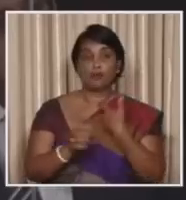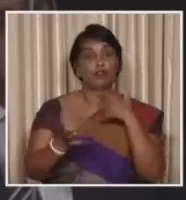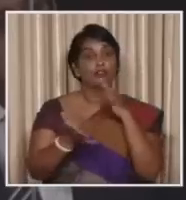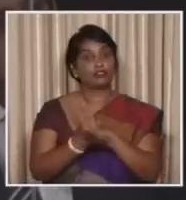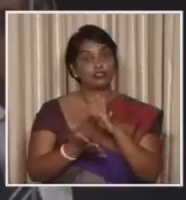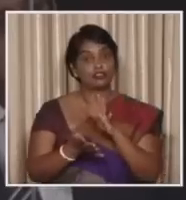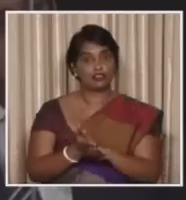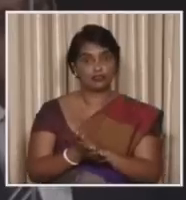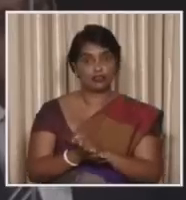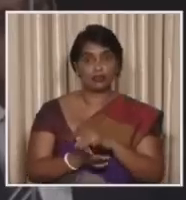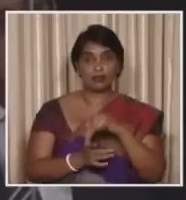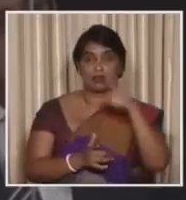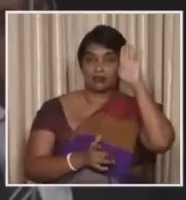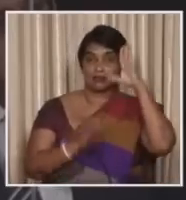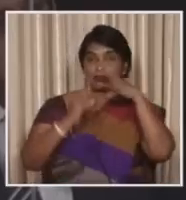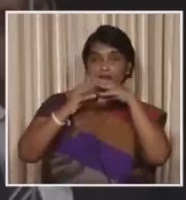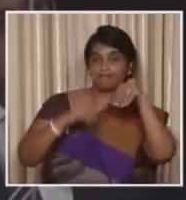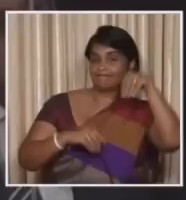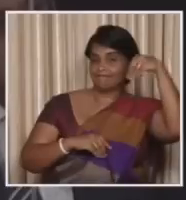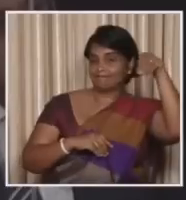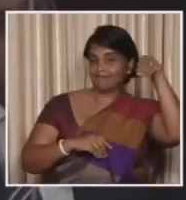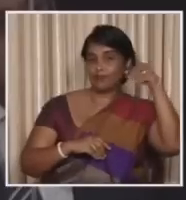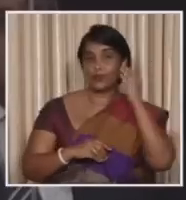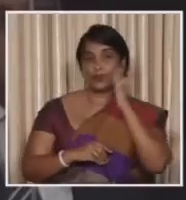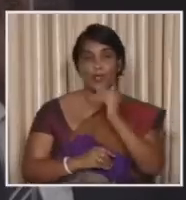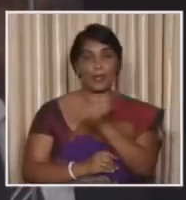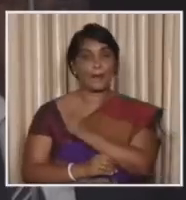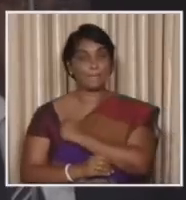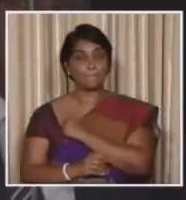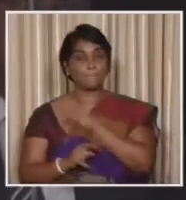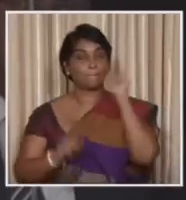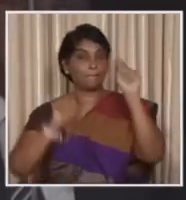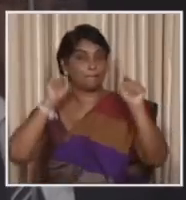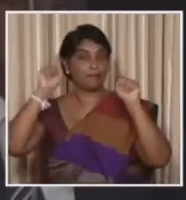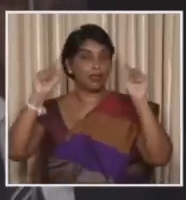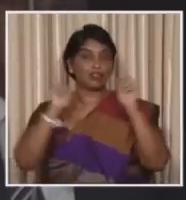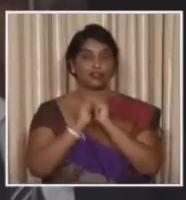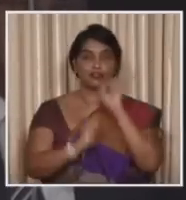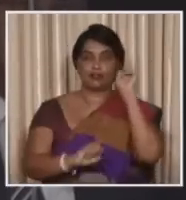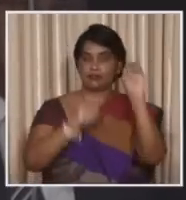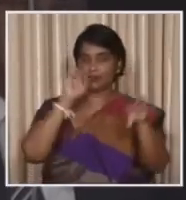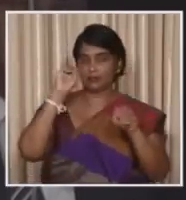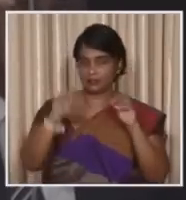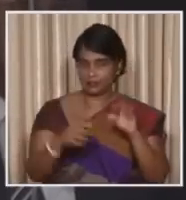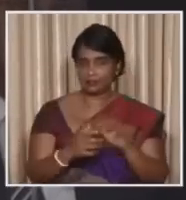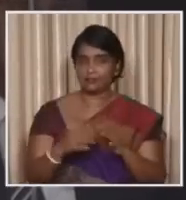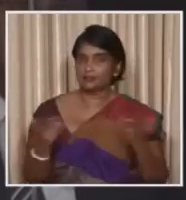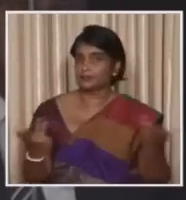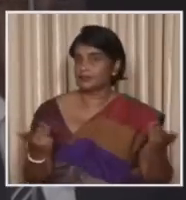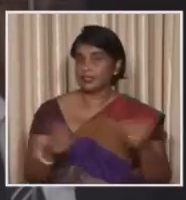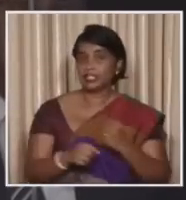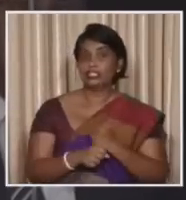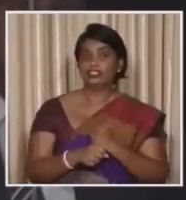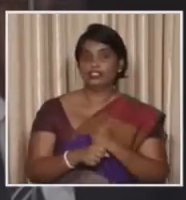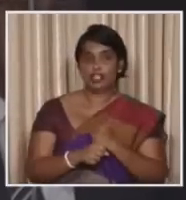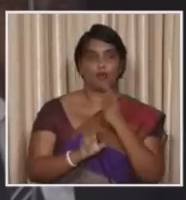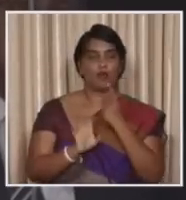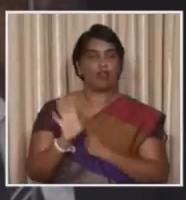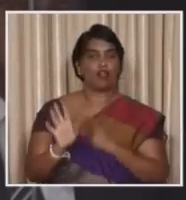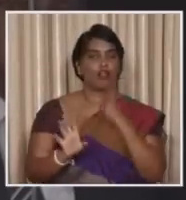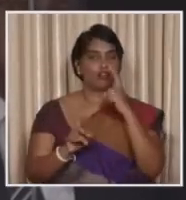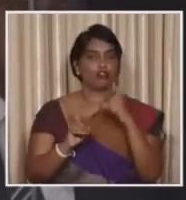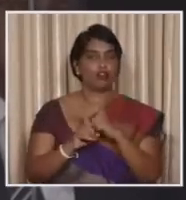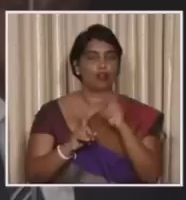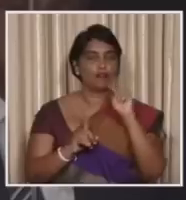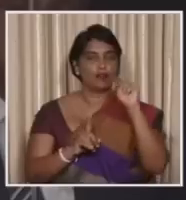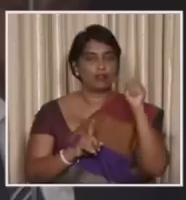ඒගොල්ලන්ට කැරට් පෙන්නුවා. කැරට් පෙන්නුවේ විදේශ තානාපති කාර්යාලවල පත්වීම් දෙන්න පටන් ගත්තා. එතකොට ජෙනරල් කෙනෙකුට අවුරුද්දක ඩොලර්